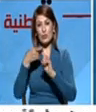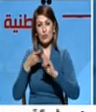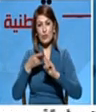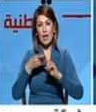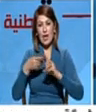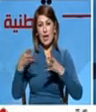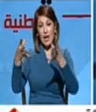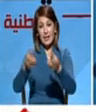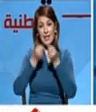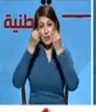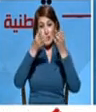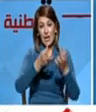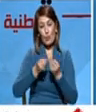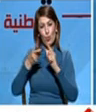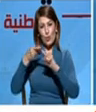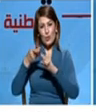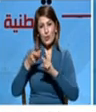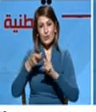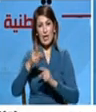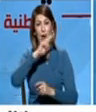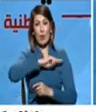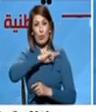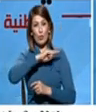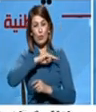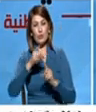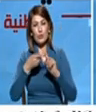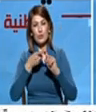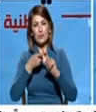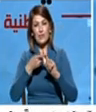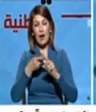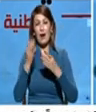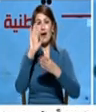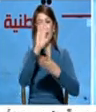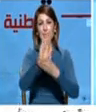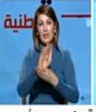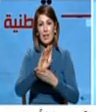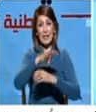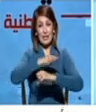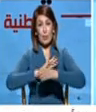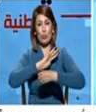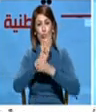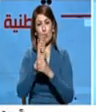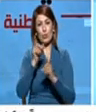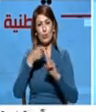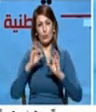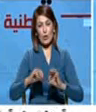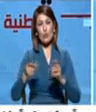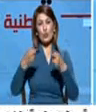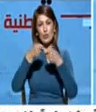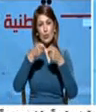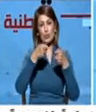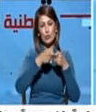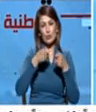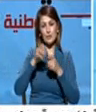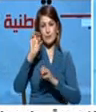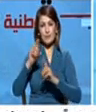التبرعات الصندوق الوطني اللي مجابهه المكتب الجديد